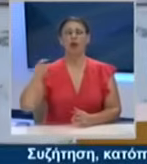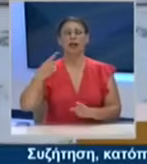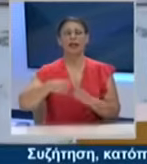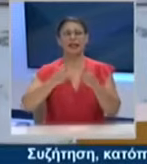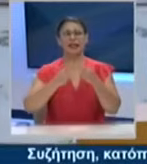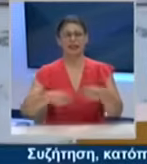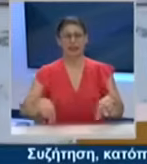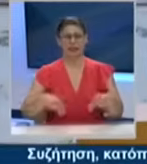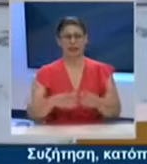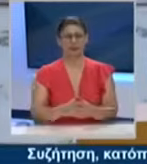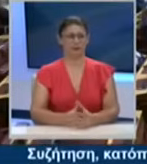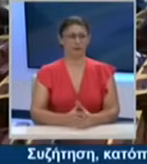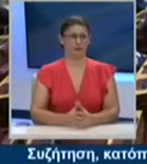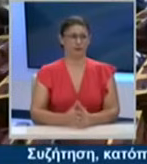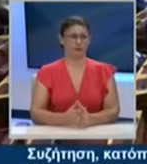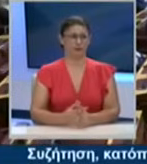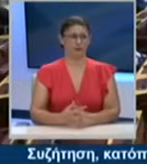Λύση.